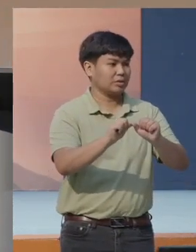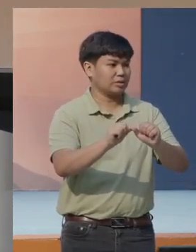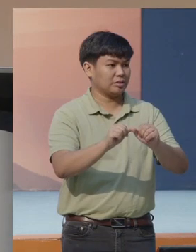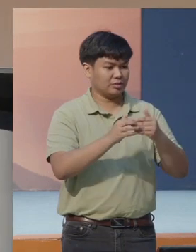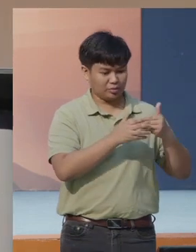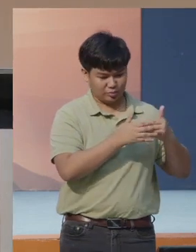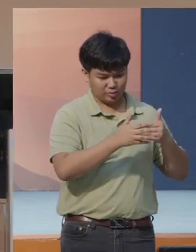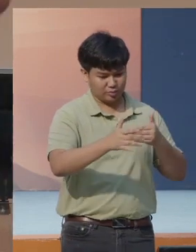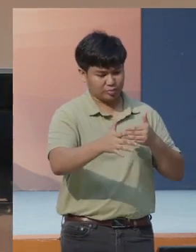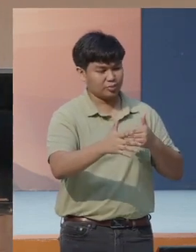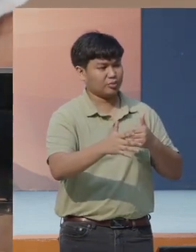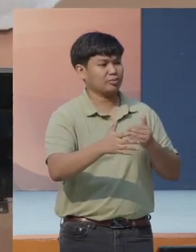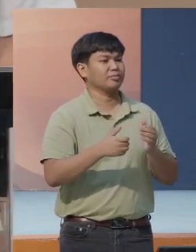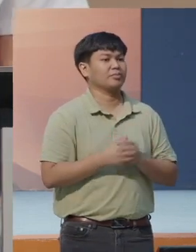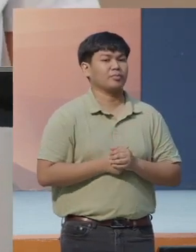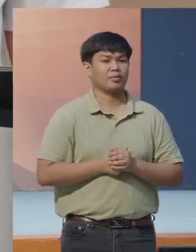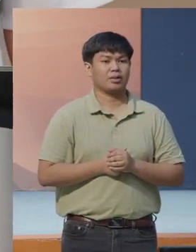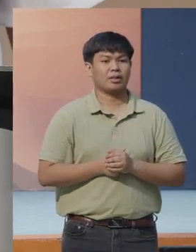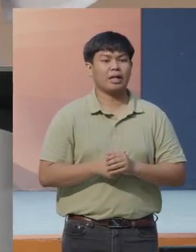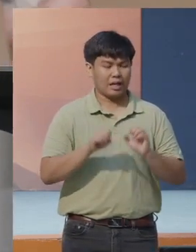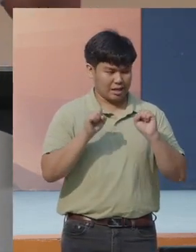and into eternity,